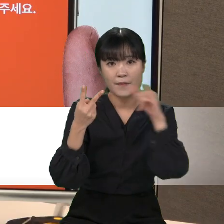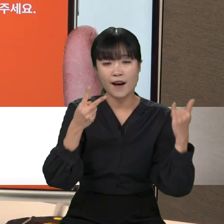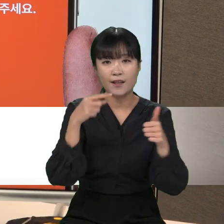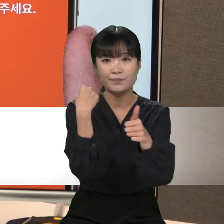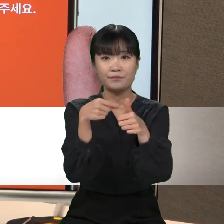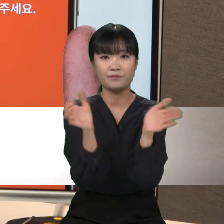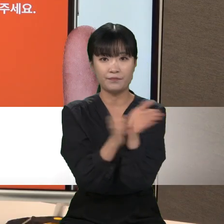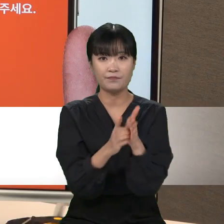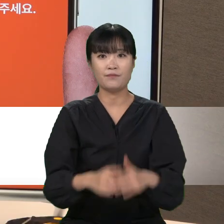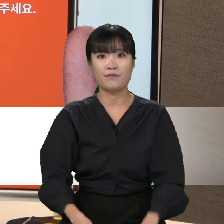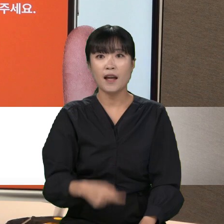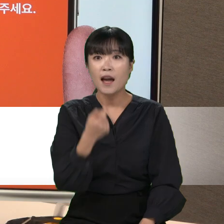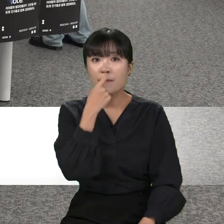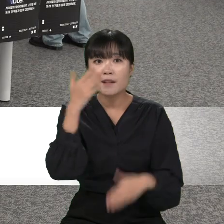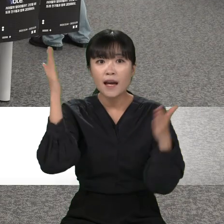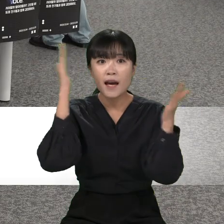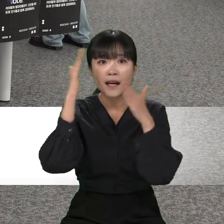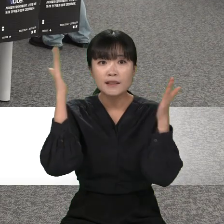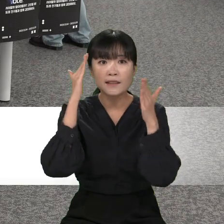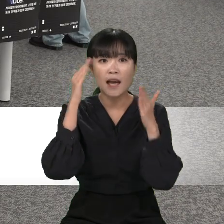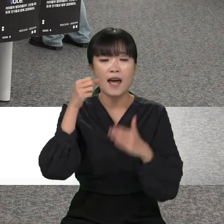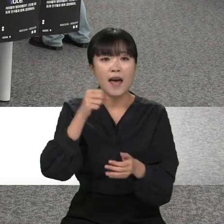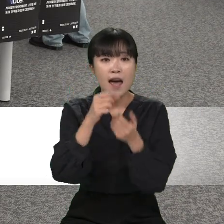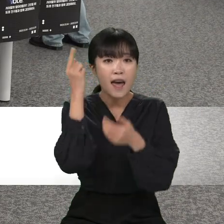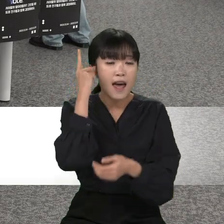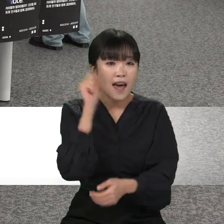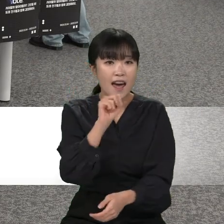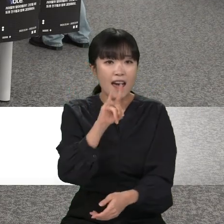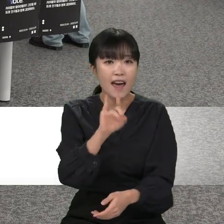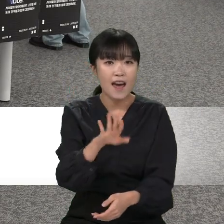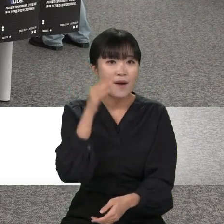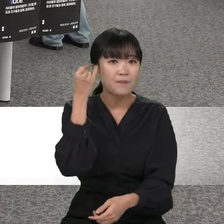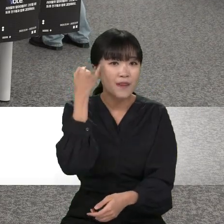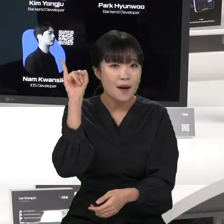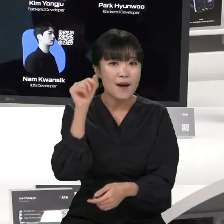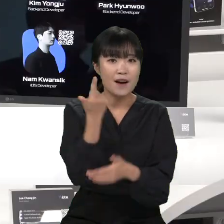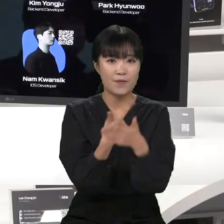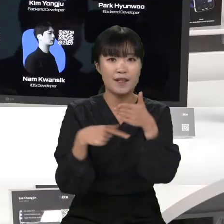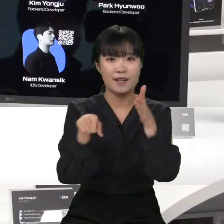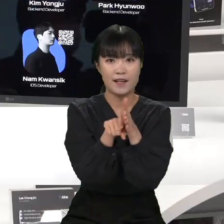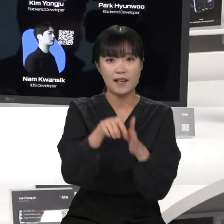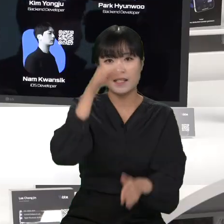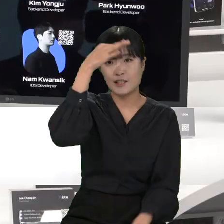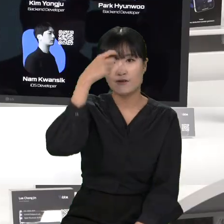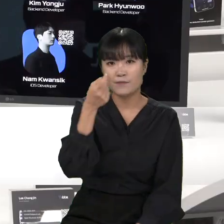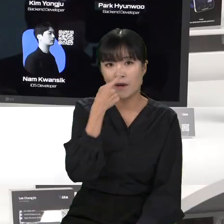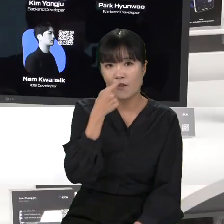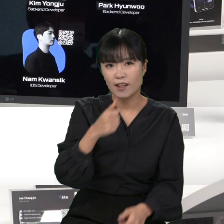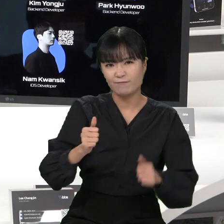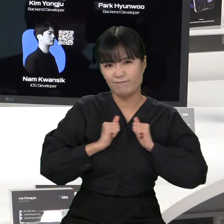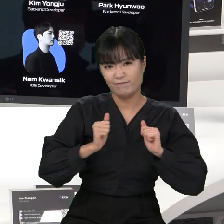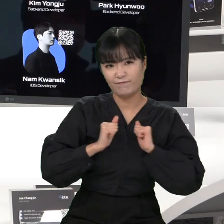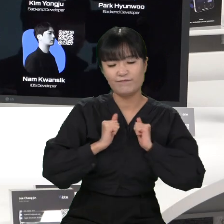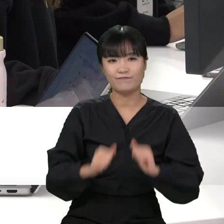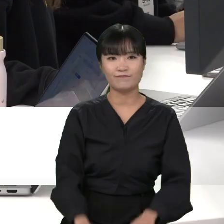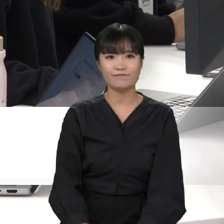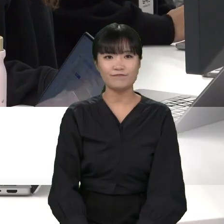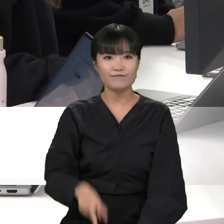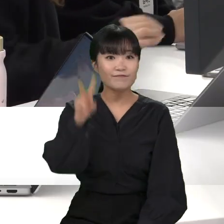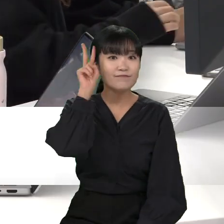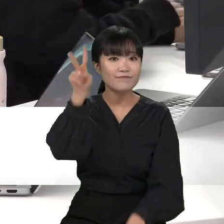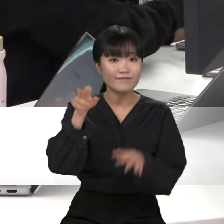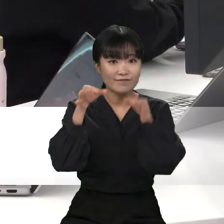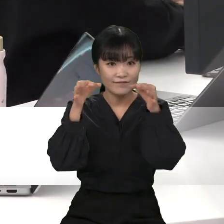동안 200여 명의 수강생을 대상으로 진행됐으며 수강생들은 앱개발을 위한 기술 득에